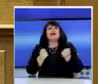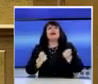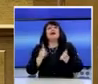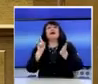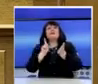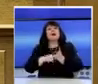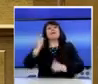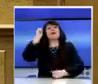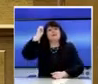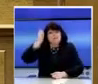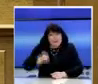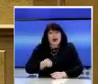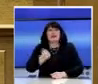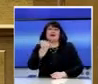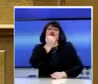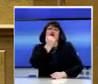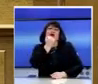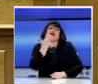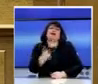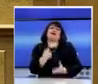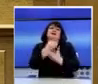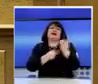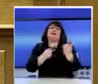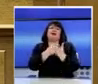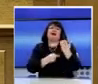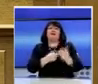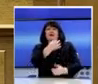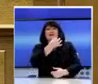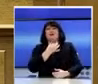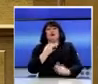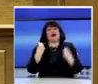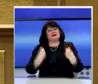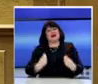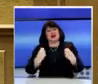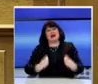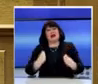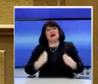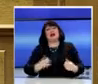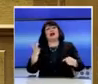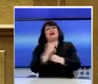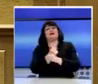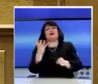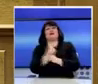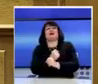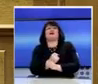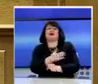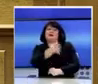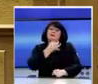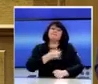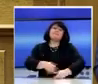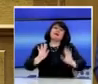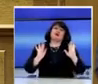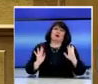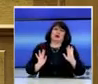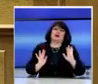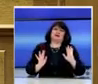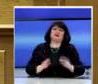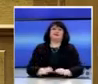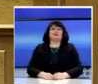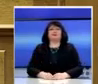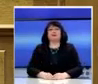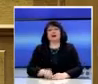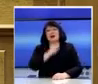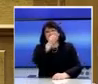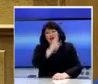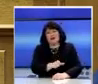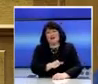να παραδεχθείτε λάθη και παραλήψεις. Όχι τα πήγαμε καλά και πετύχαμε στο δεύτερο κύμα. Για σας όμως